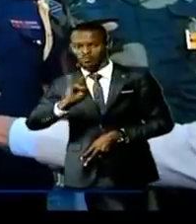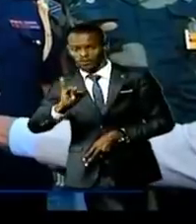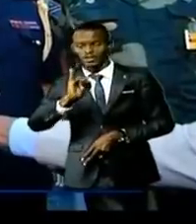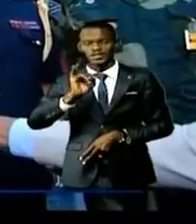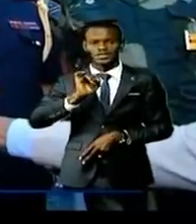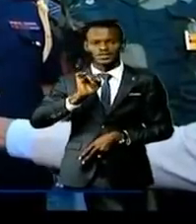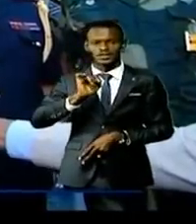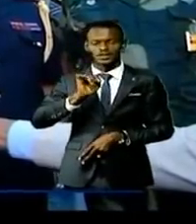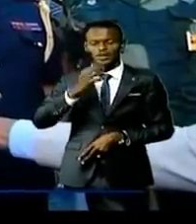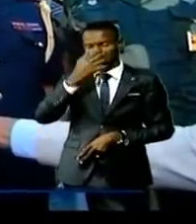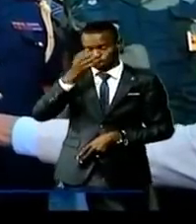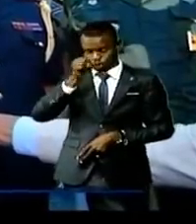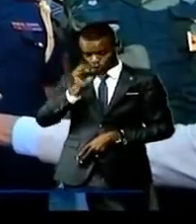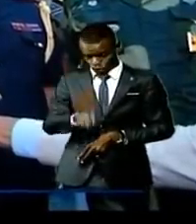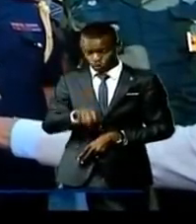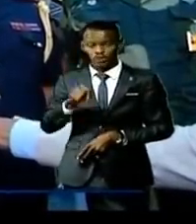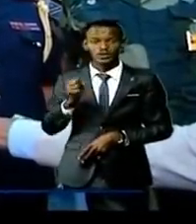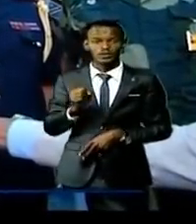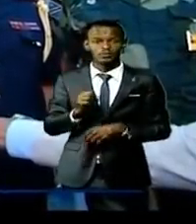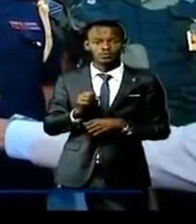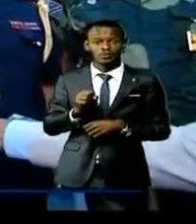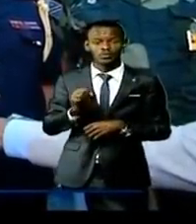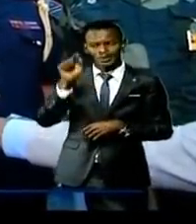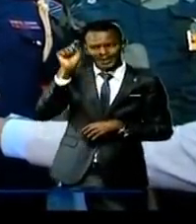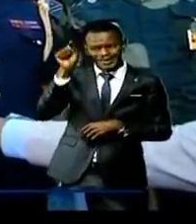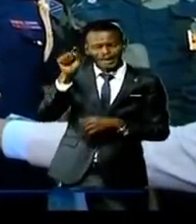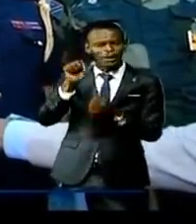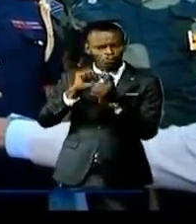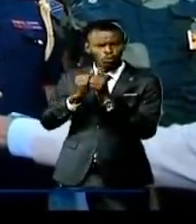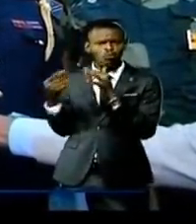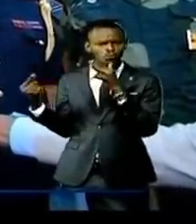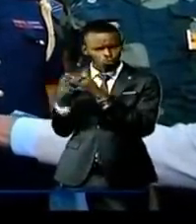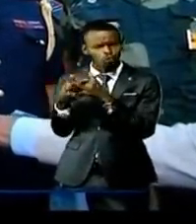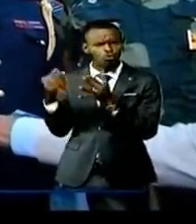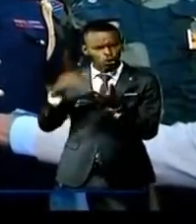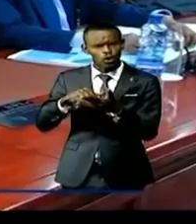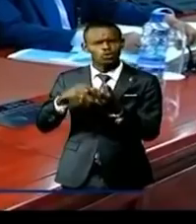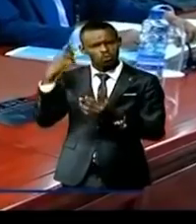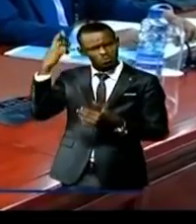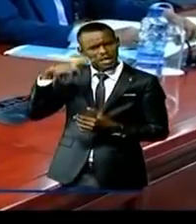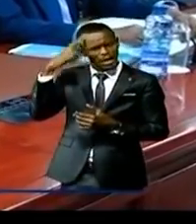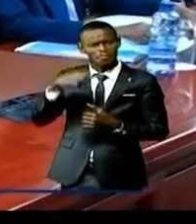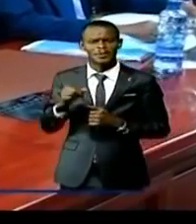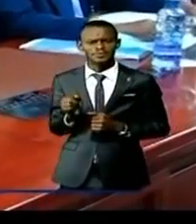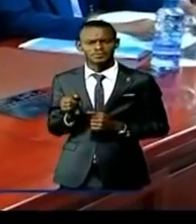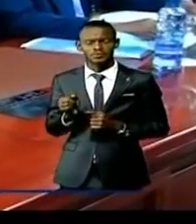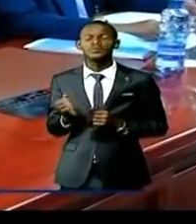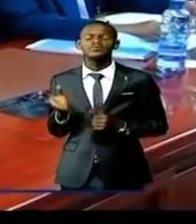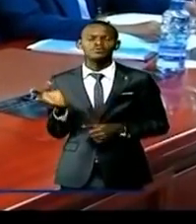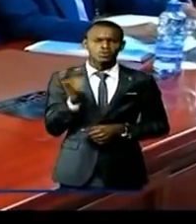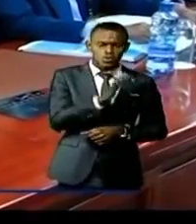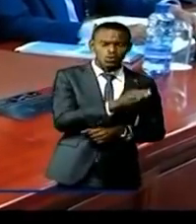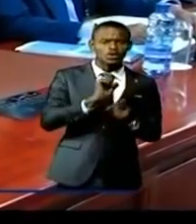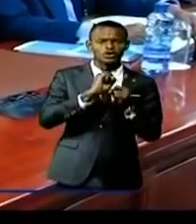Kivu, de la situation préoccupante dans le Haut-Katanga,